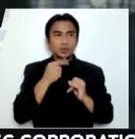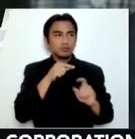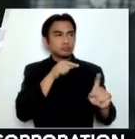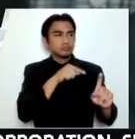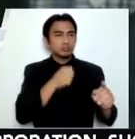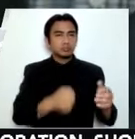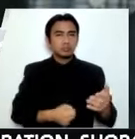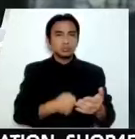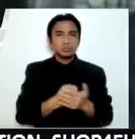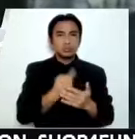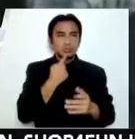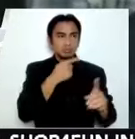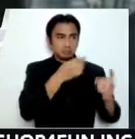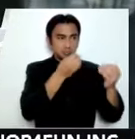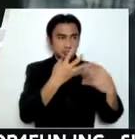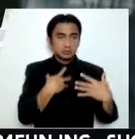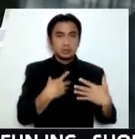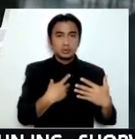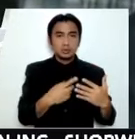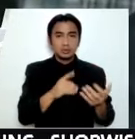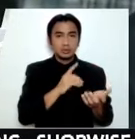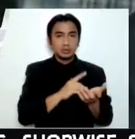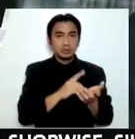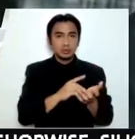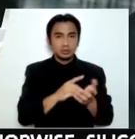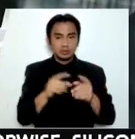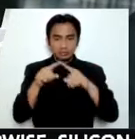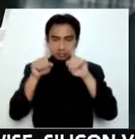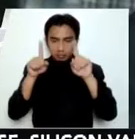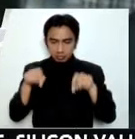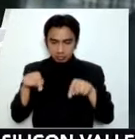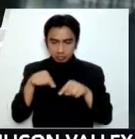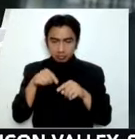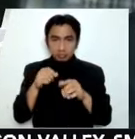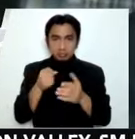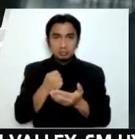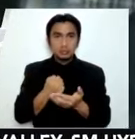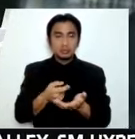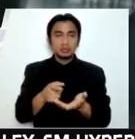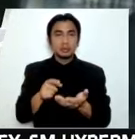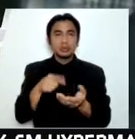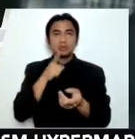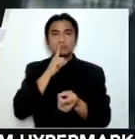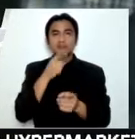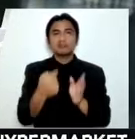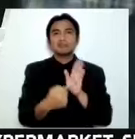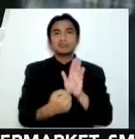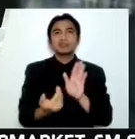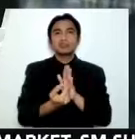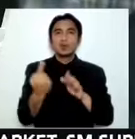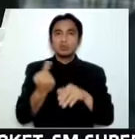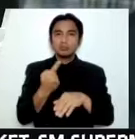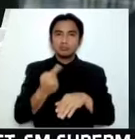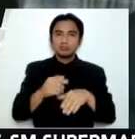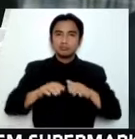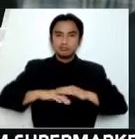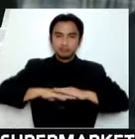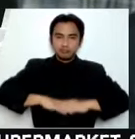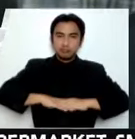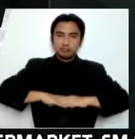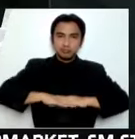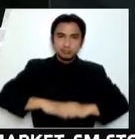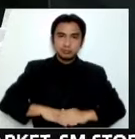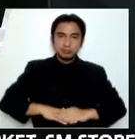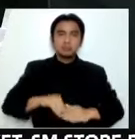doktor. And nung tinignan namin, hilot ang nakalagay. So doon pa lang, klaro na, na hindi siya na-brief ng